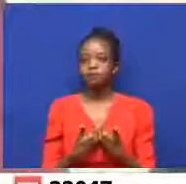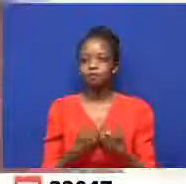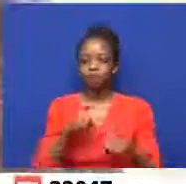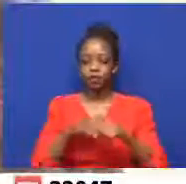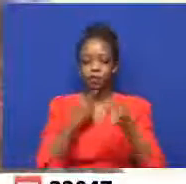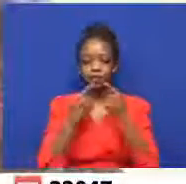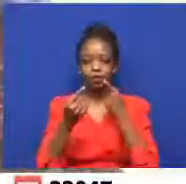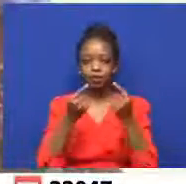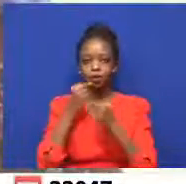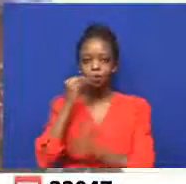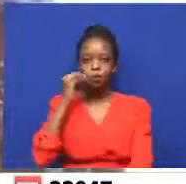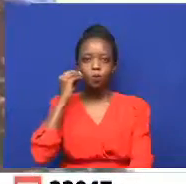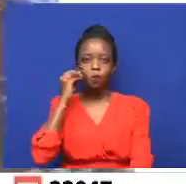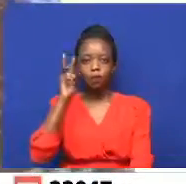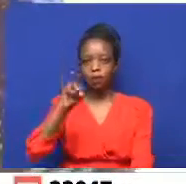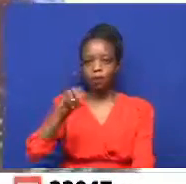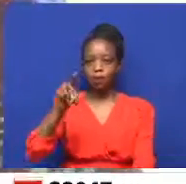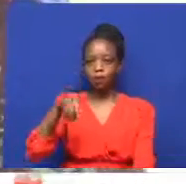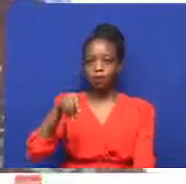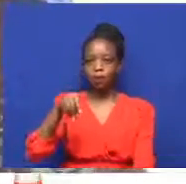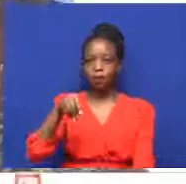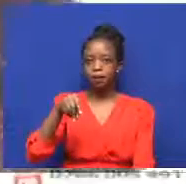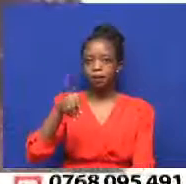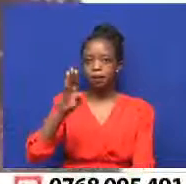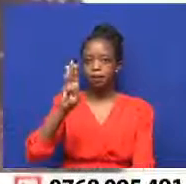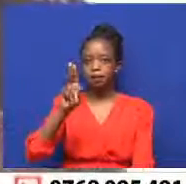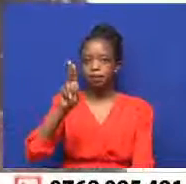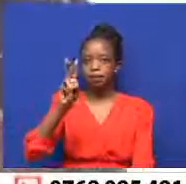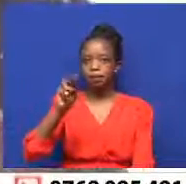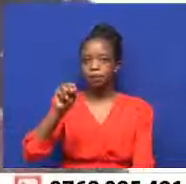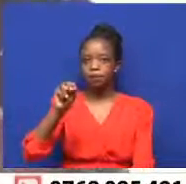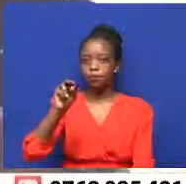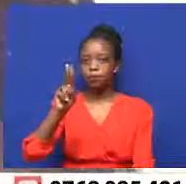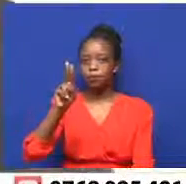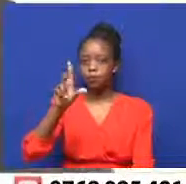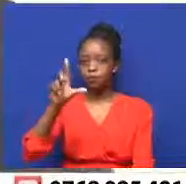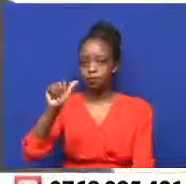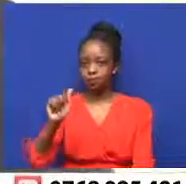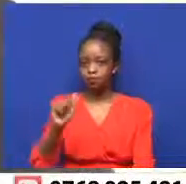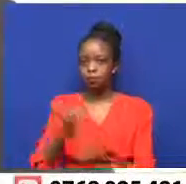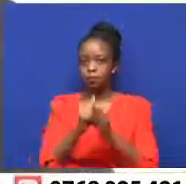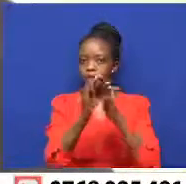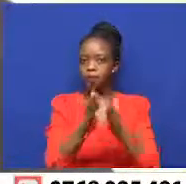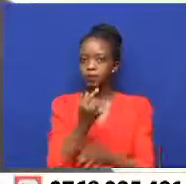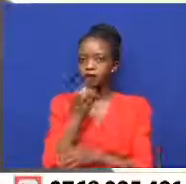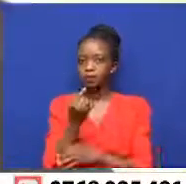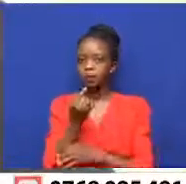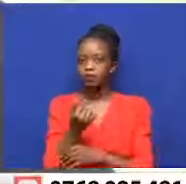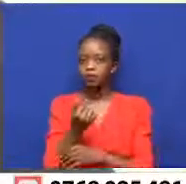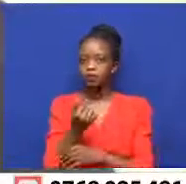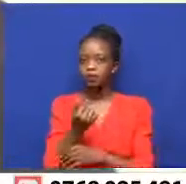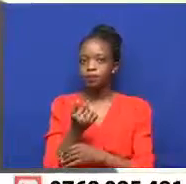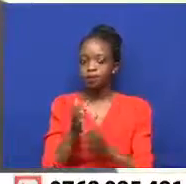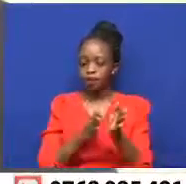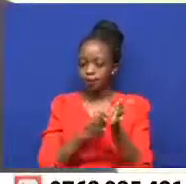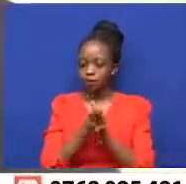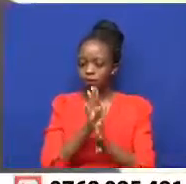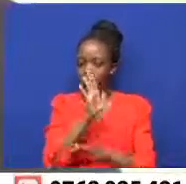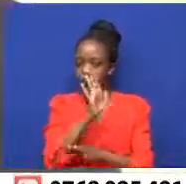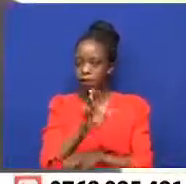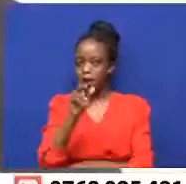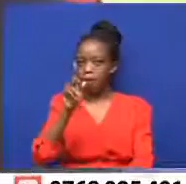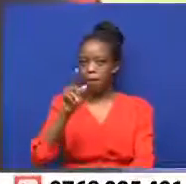Wakizungumza katika bomba la mbunge wa Bumula Mwambu Mabonga, viongozi hawa wamesema nia ya Eugene Wamalwa na Peter Munya